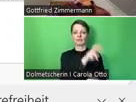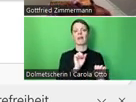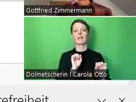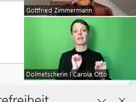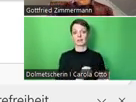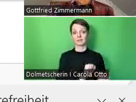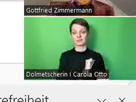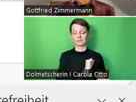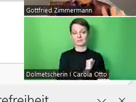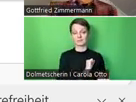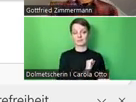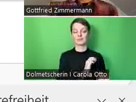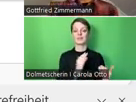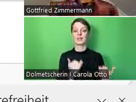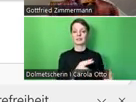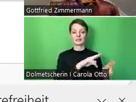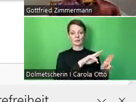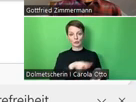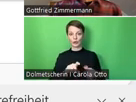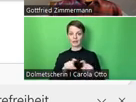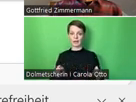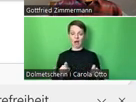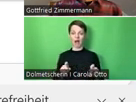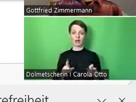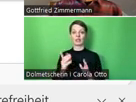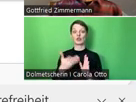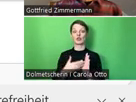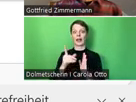Jetzt bin ich bei der erweiterten Checkliste.